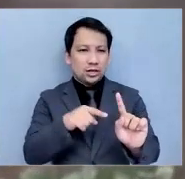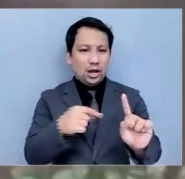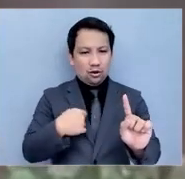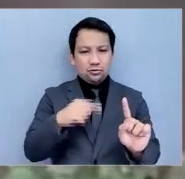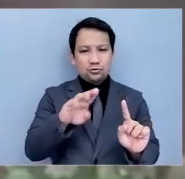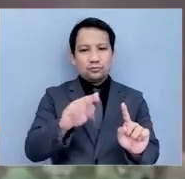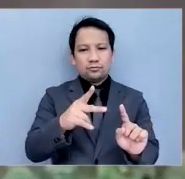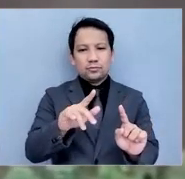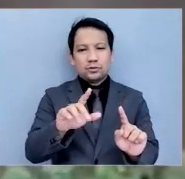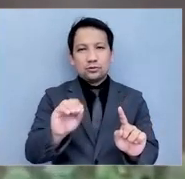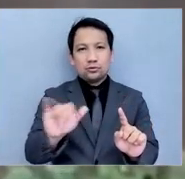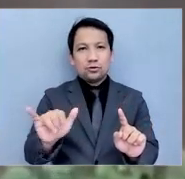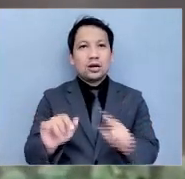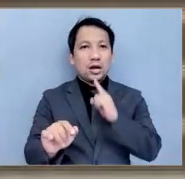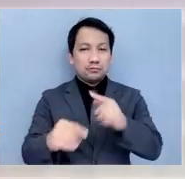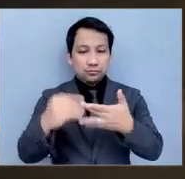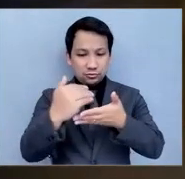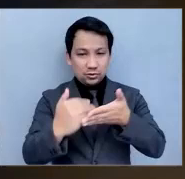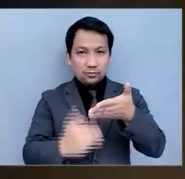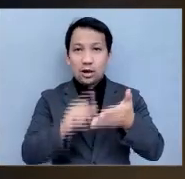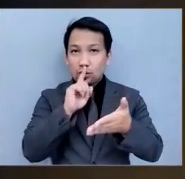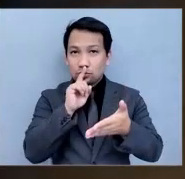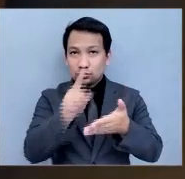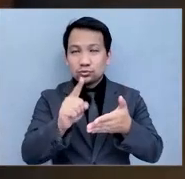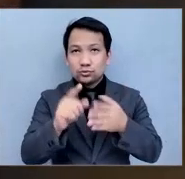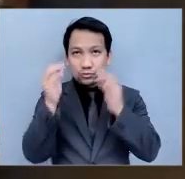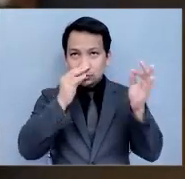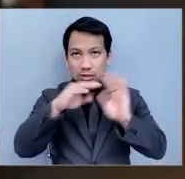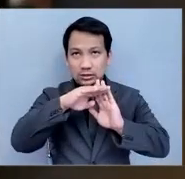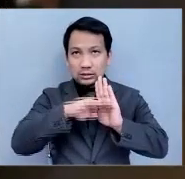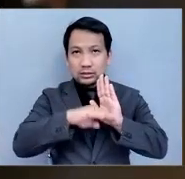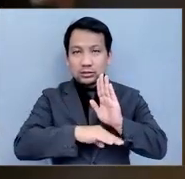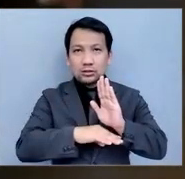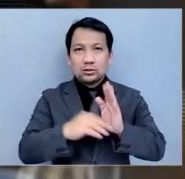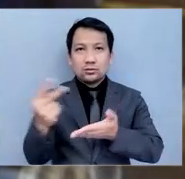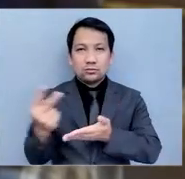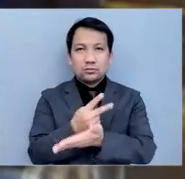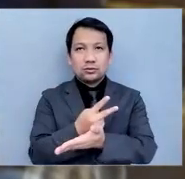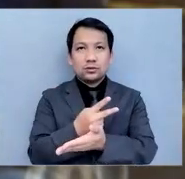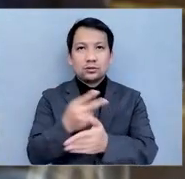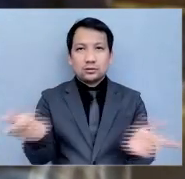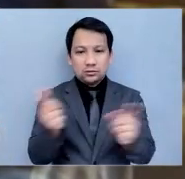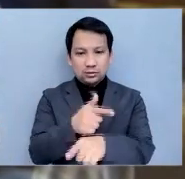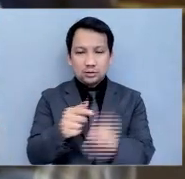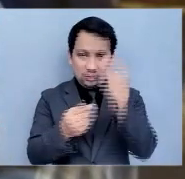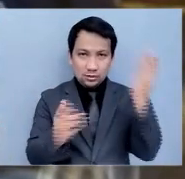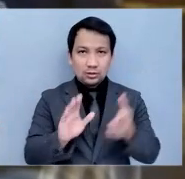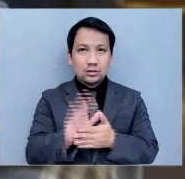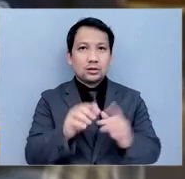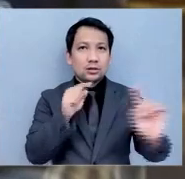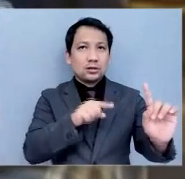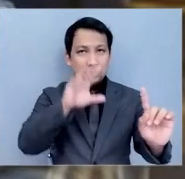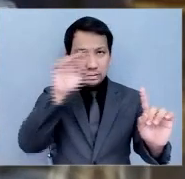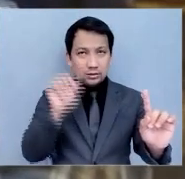niya sa ang totoong narcolist video. Pero makalipas lang ang mahigit 2 linggo, bumaliktad si Advincula. Itinuro naman niya